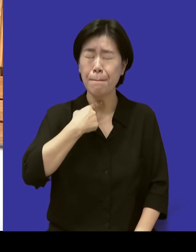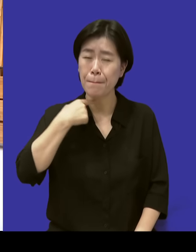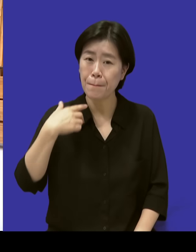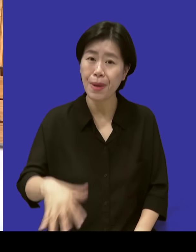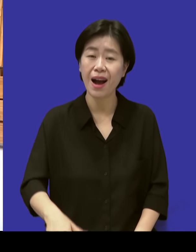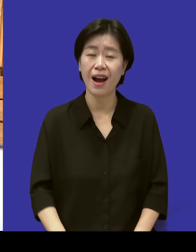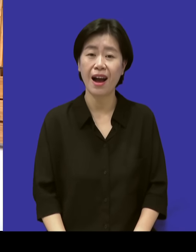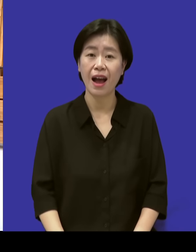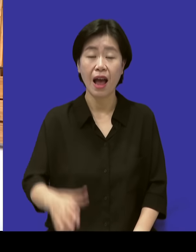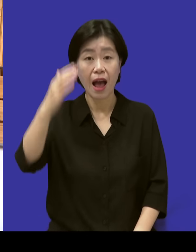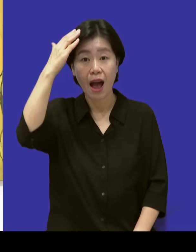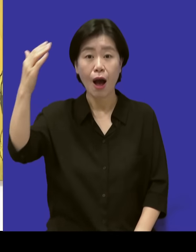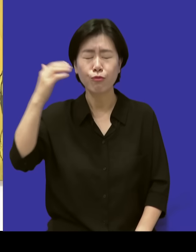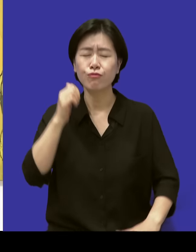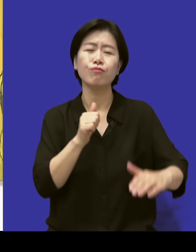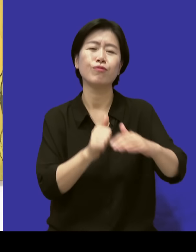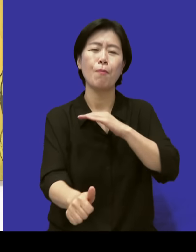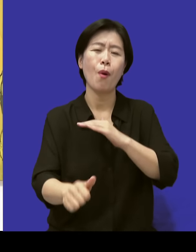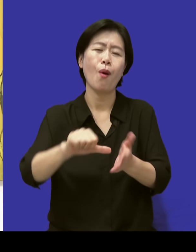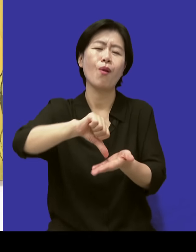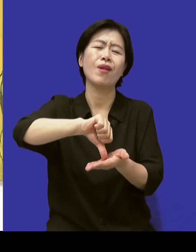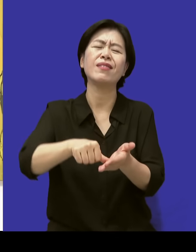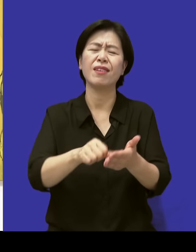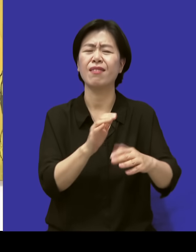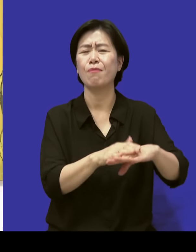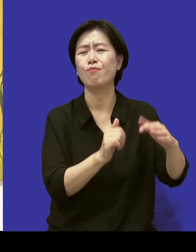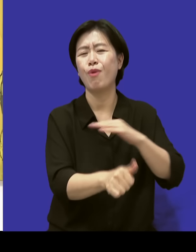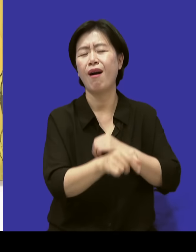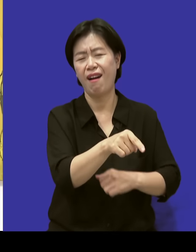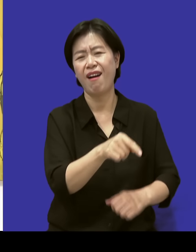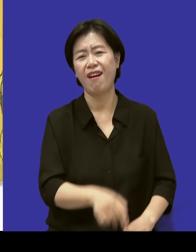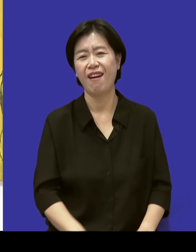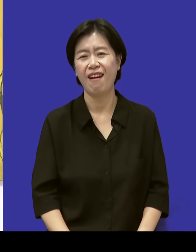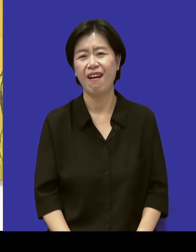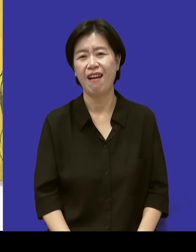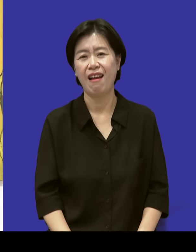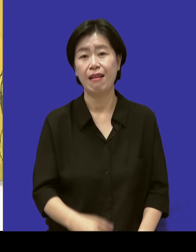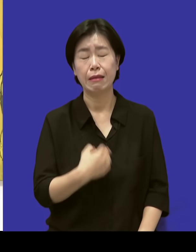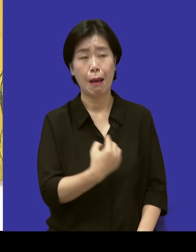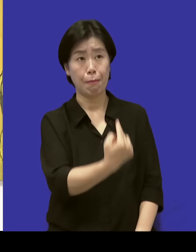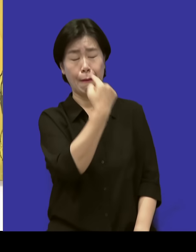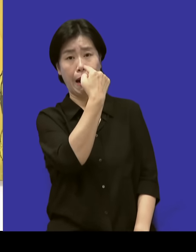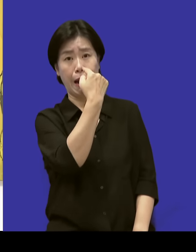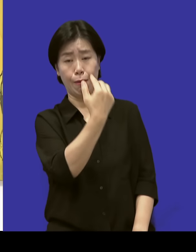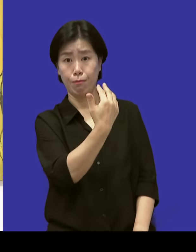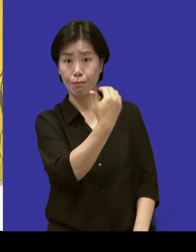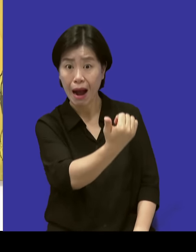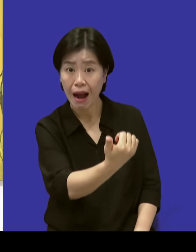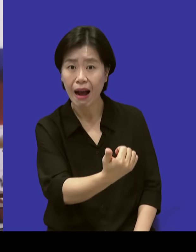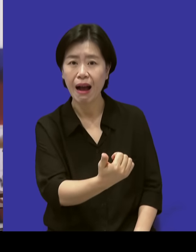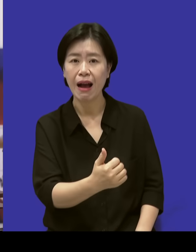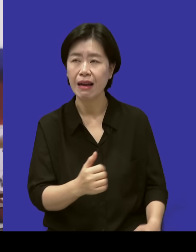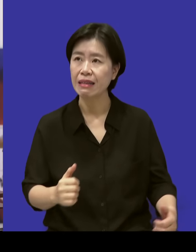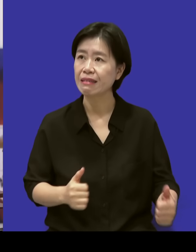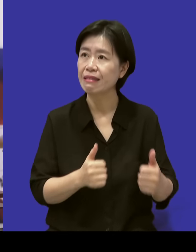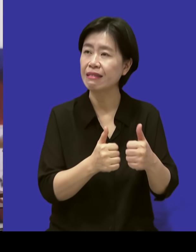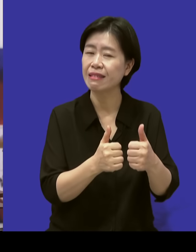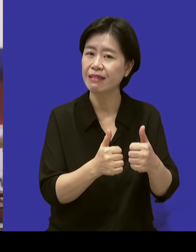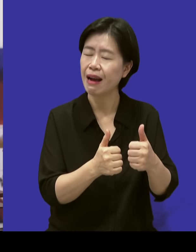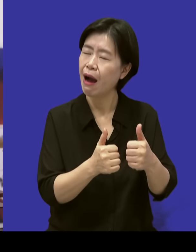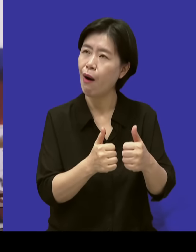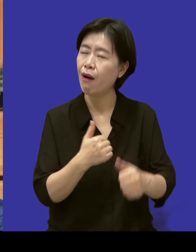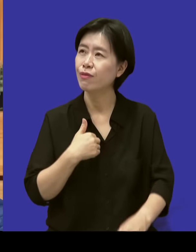헤비급 레슬러거든요. 경진 선수가 저를 딱 지목하는 순간 하나님한테 와 하나님 저를 어디까지 낮추시려고